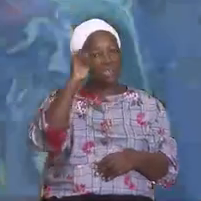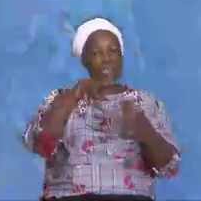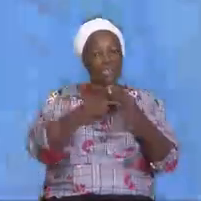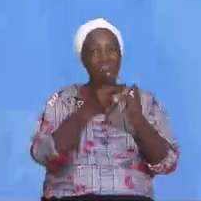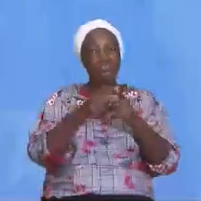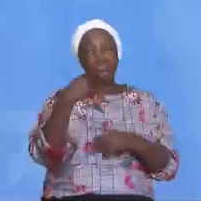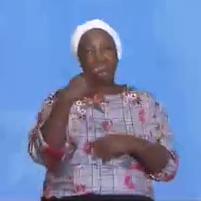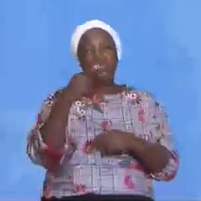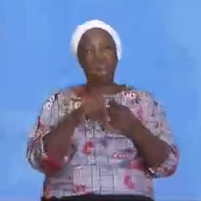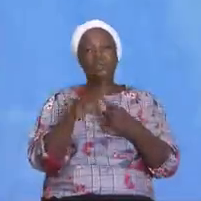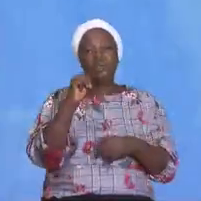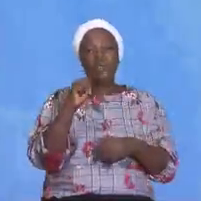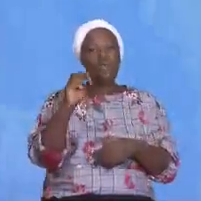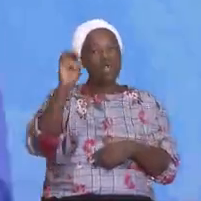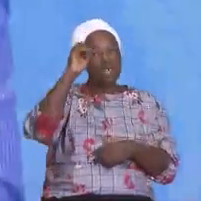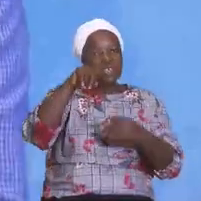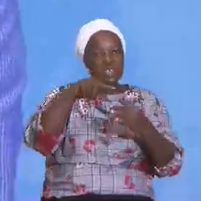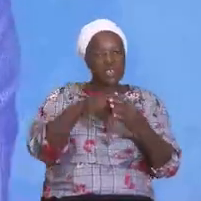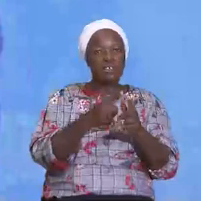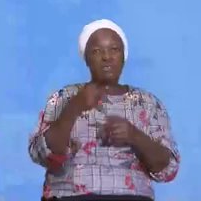Verset 21. Alors